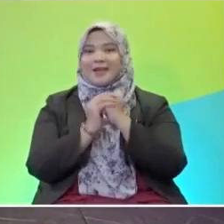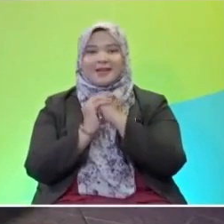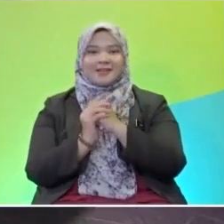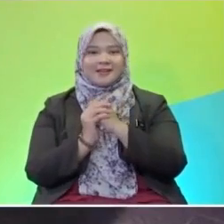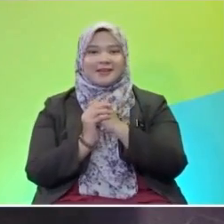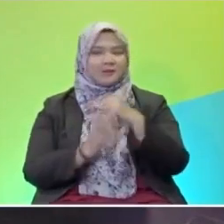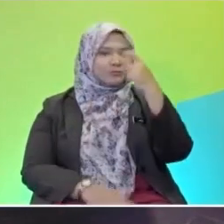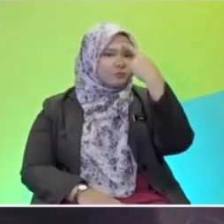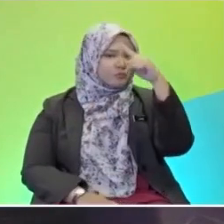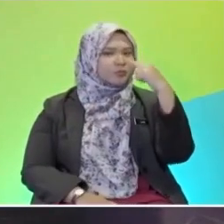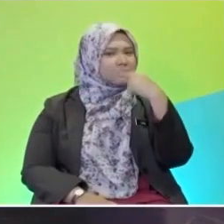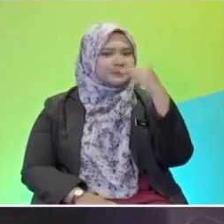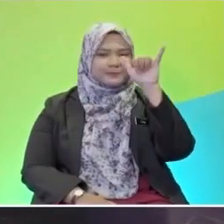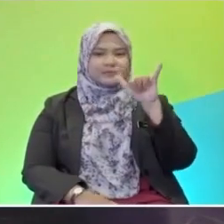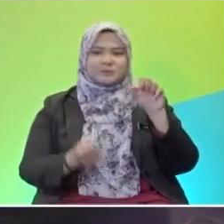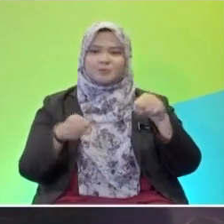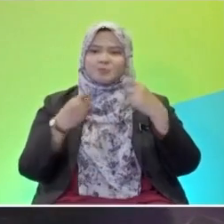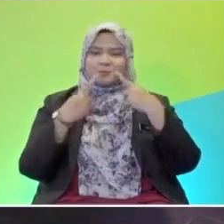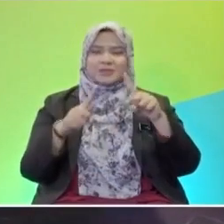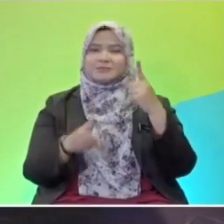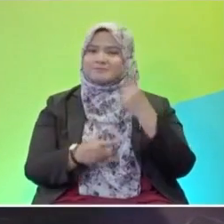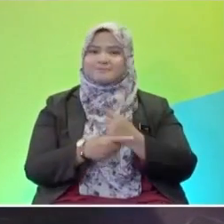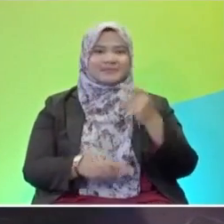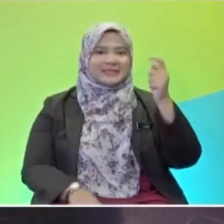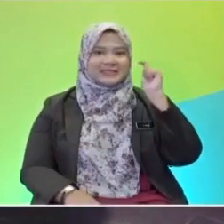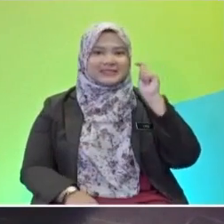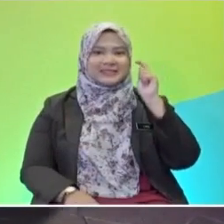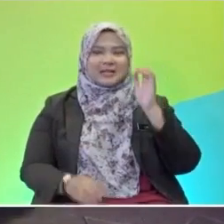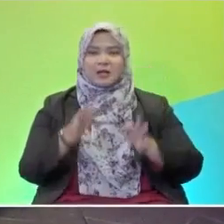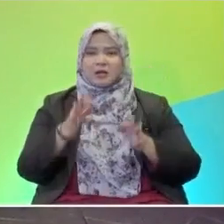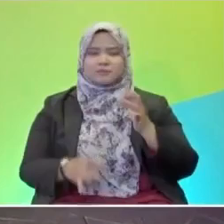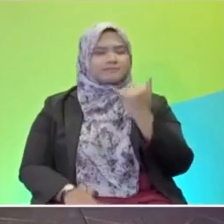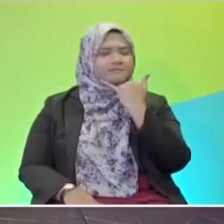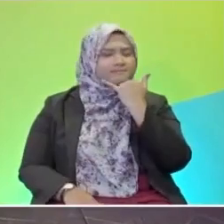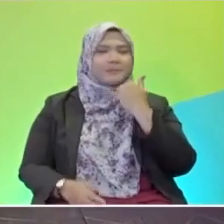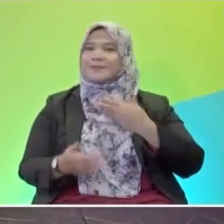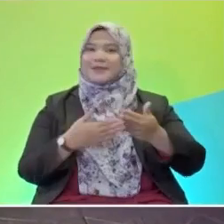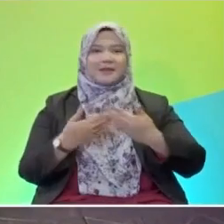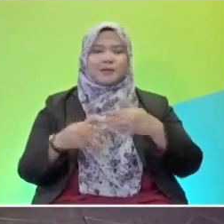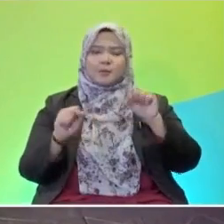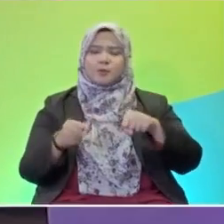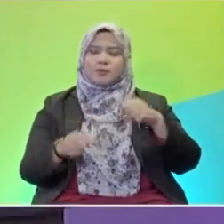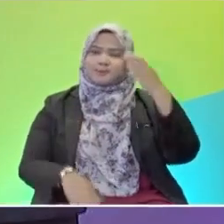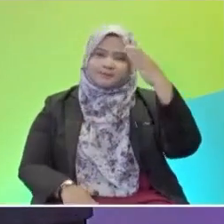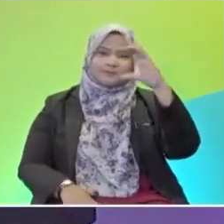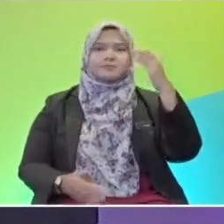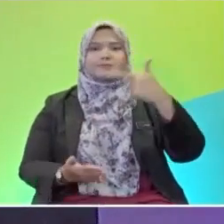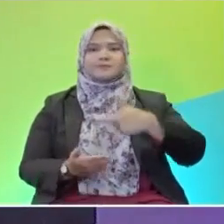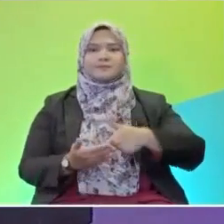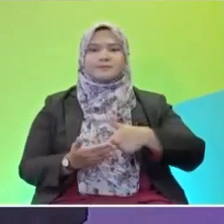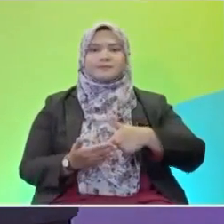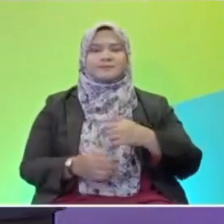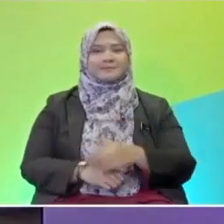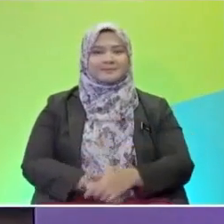berikan sedikit rumusan ringkas tentang segmen ini Oke baiklah murid-murid yang sedang menu salah satu daripada sifat cahaya